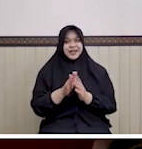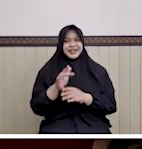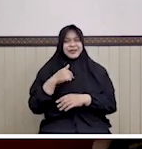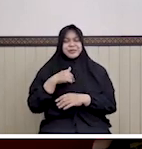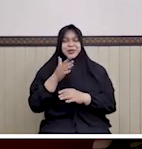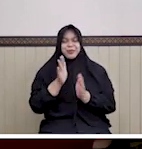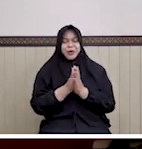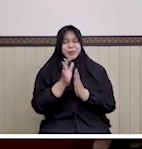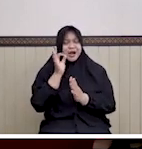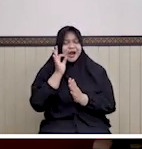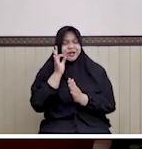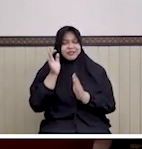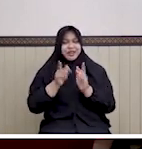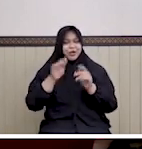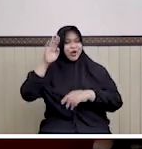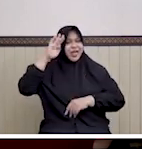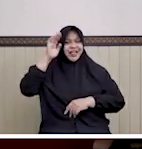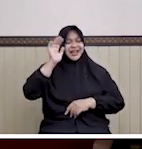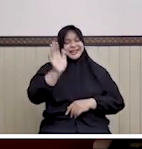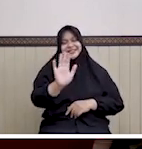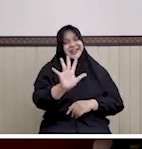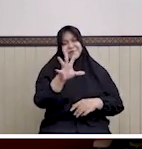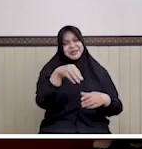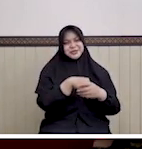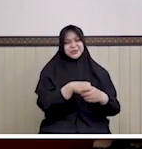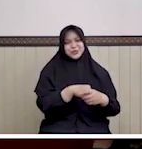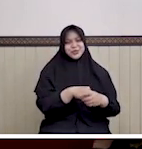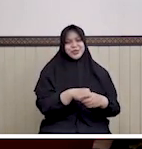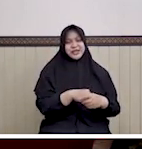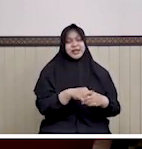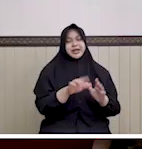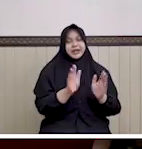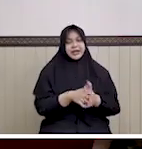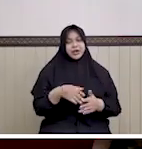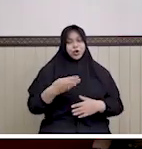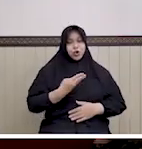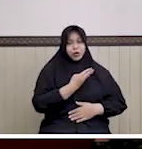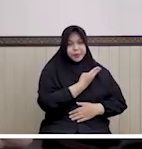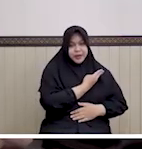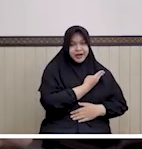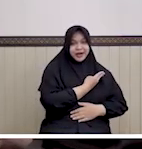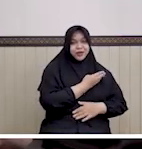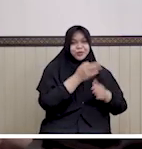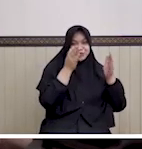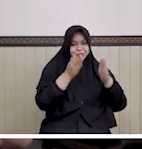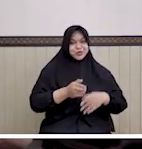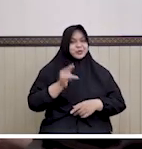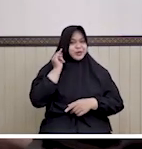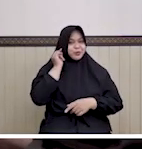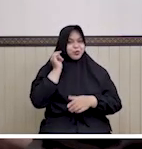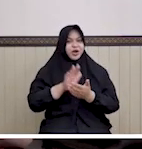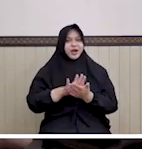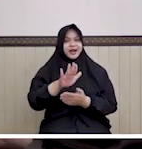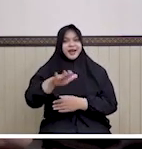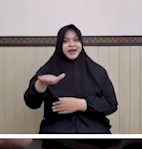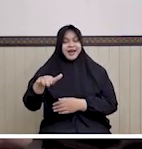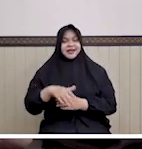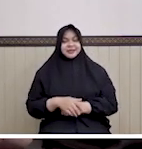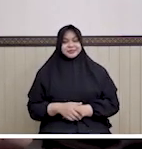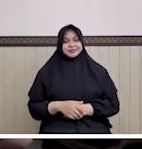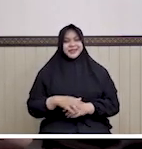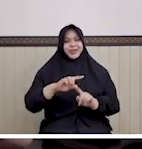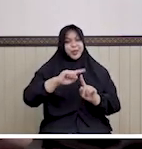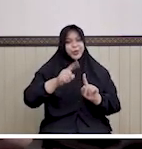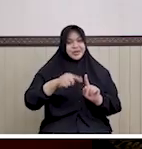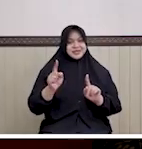ndahe laki-laki korban 10 versi terdepan dari anak ynag mohon maaf posisi kami